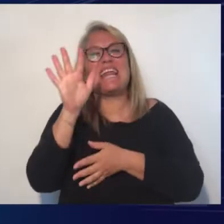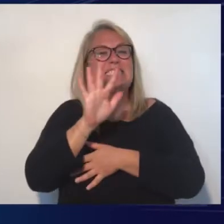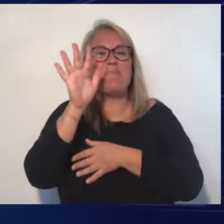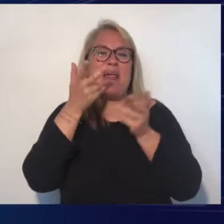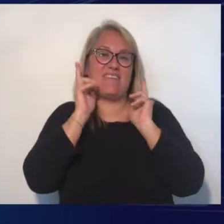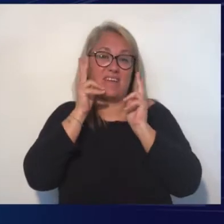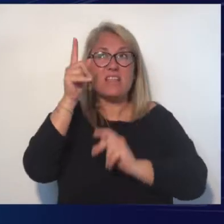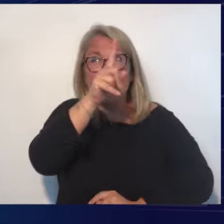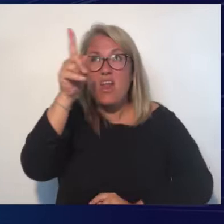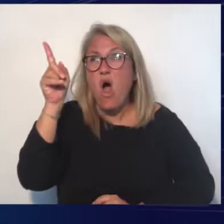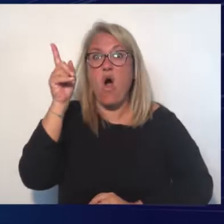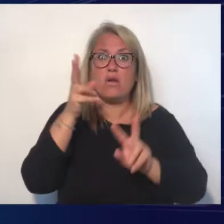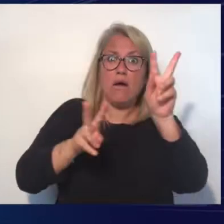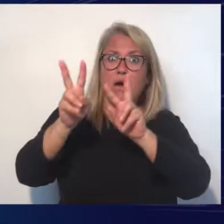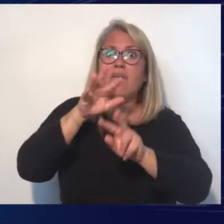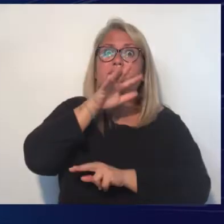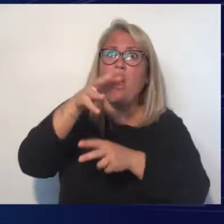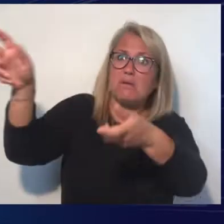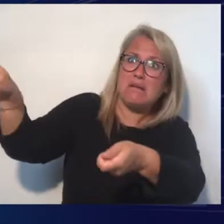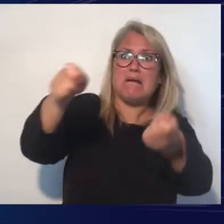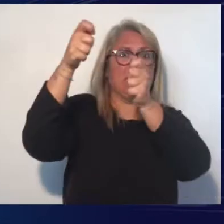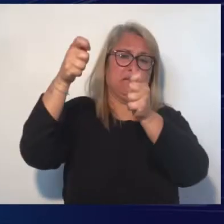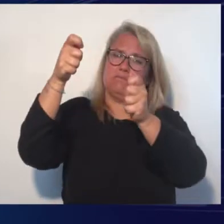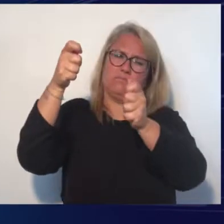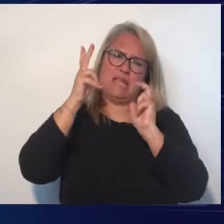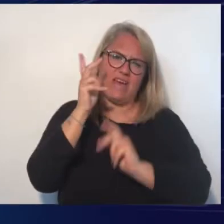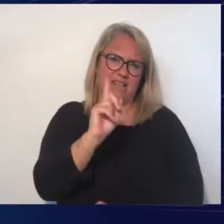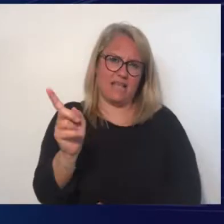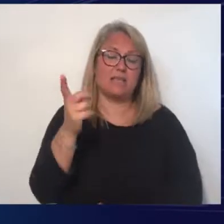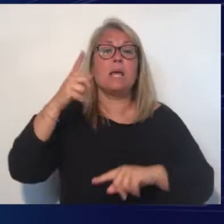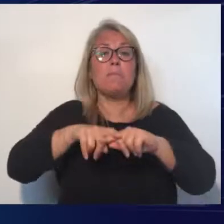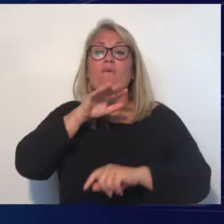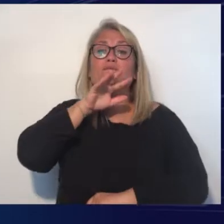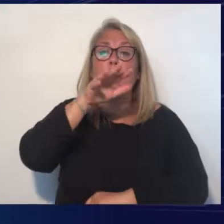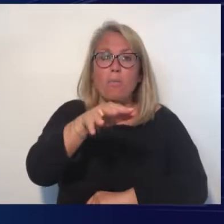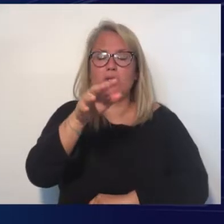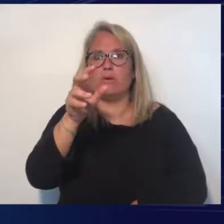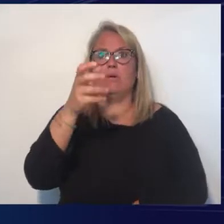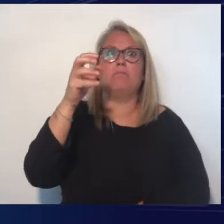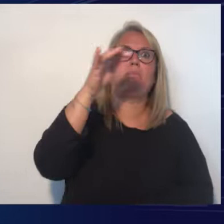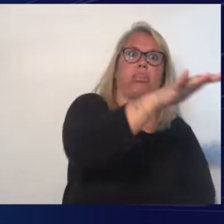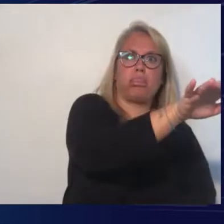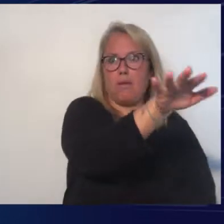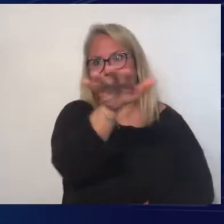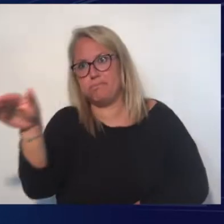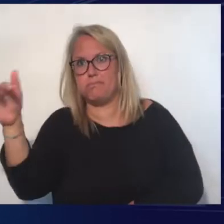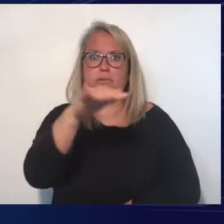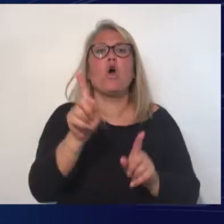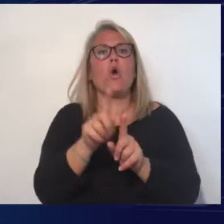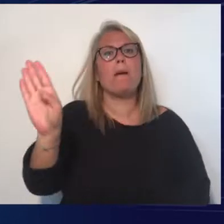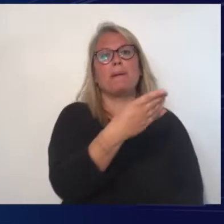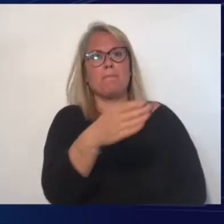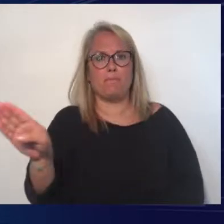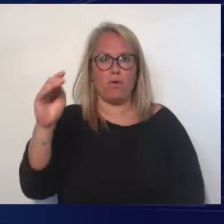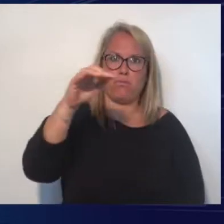ma sicuramente non sarà divertente per loro. In più il vomito rimbalza come una pallina da ping pong. Non si possono fare rutti nello